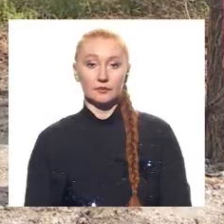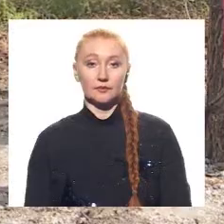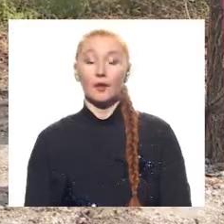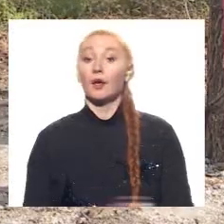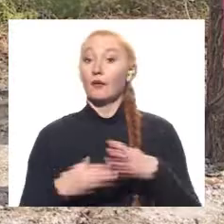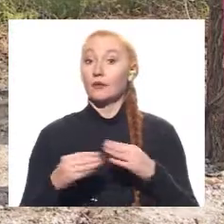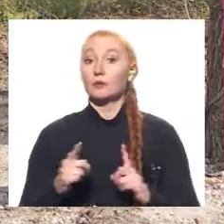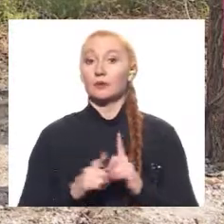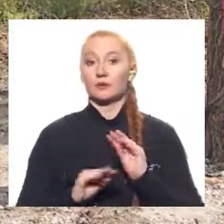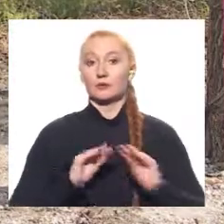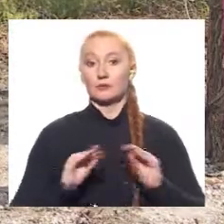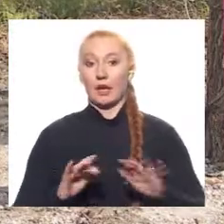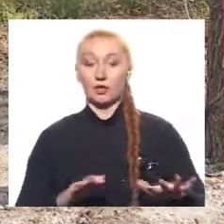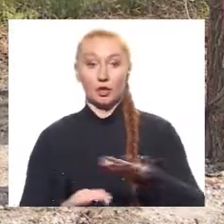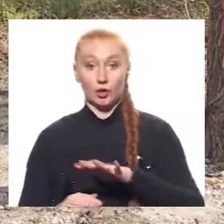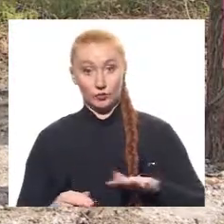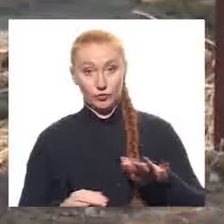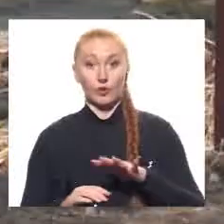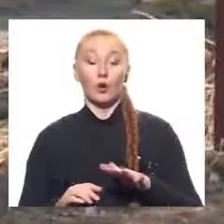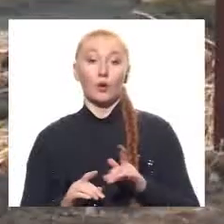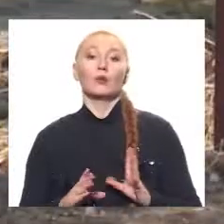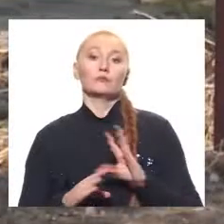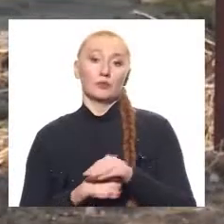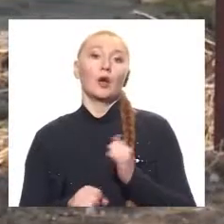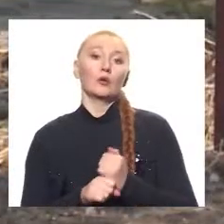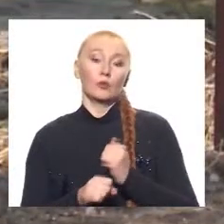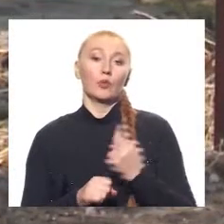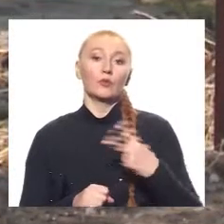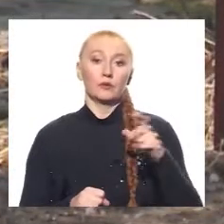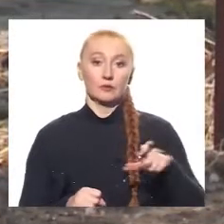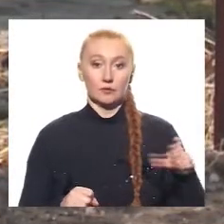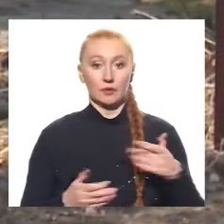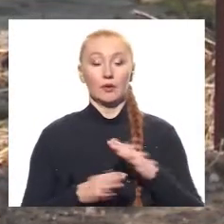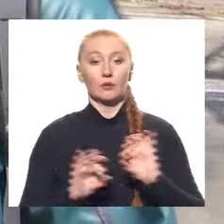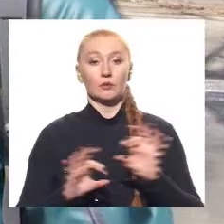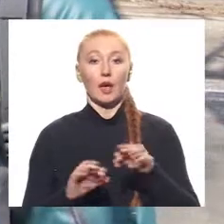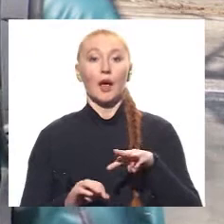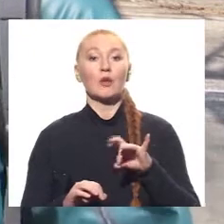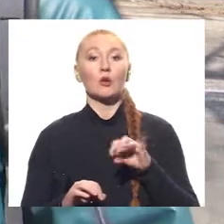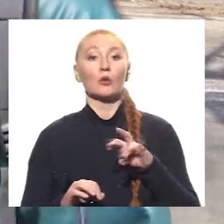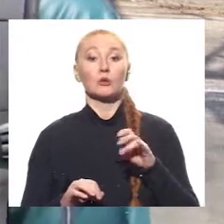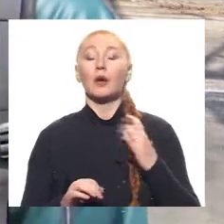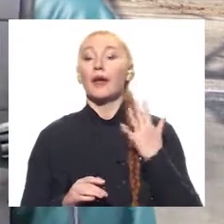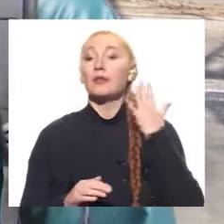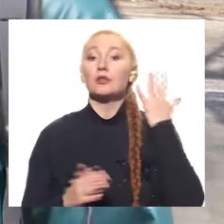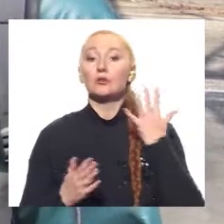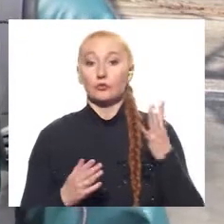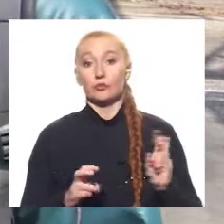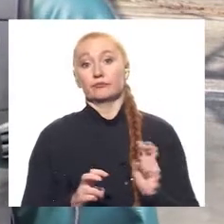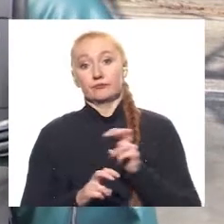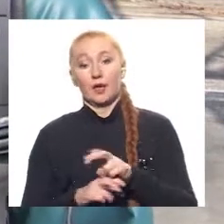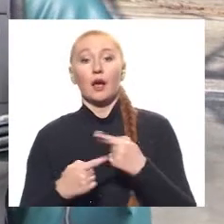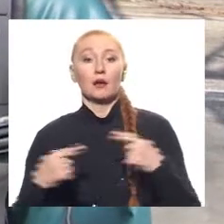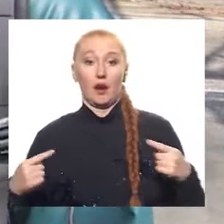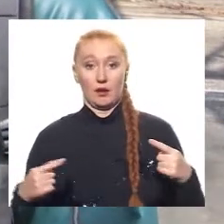Навесні почали облаштовувати територію. До робот долучилося близько 20 містян, розповідає Сергій Мироненко. Така ідея, щоб привлечь різних